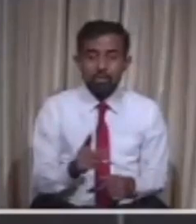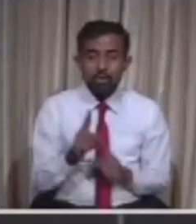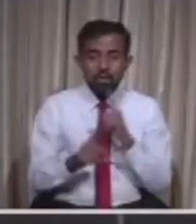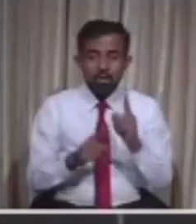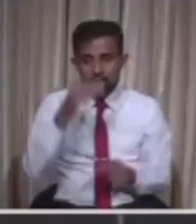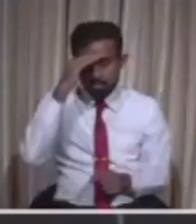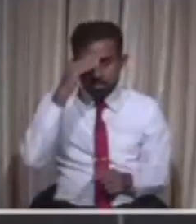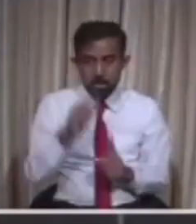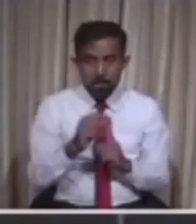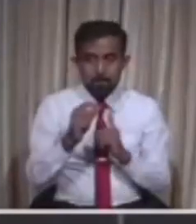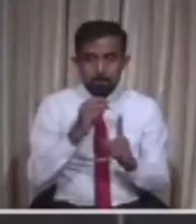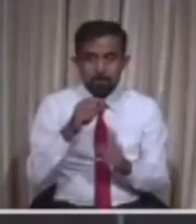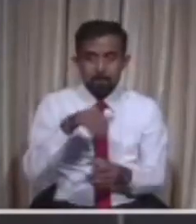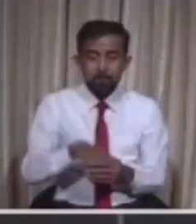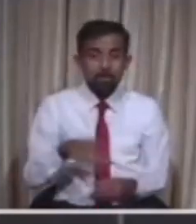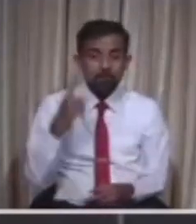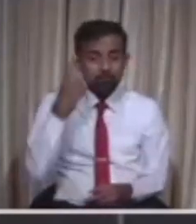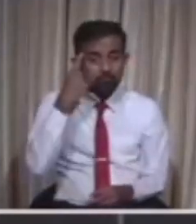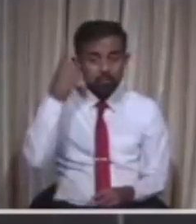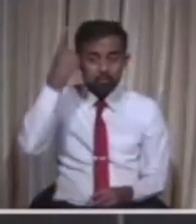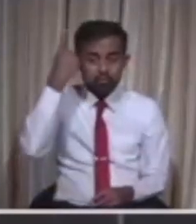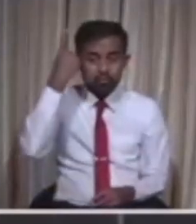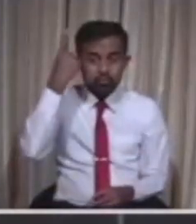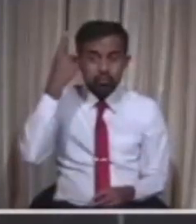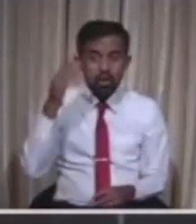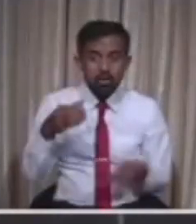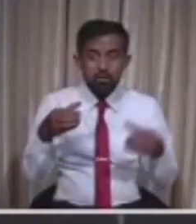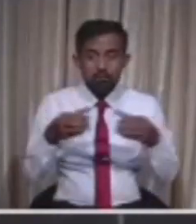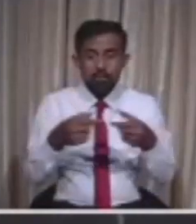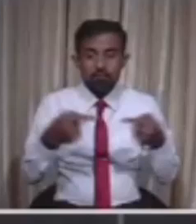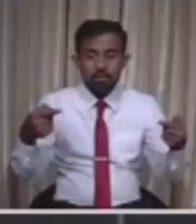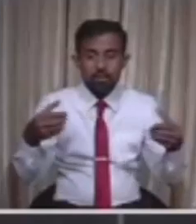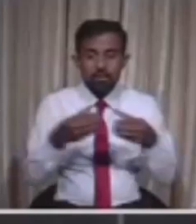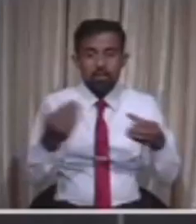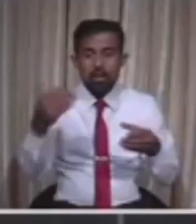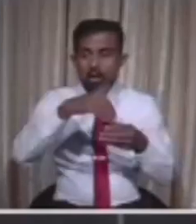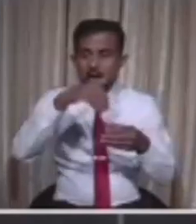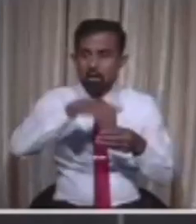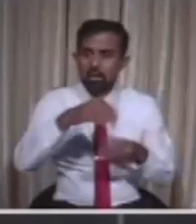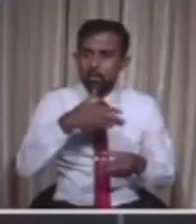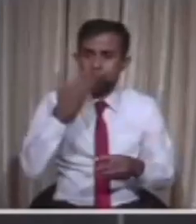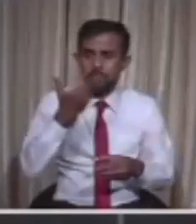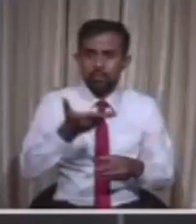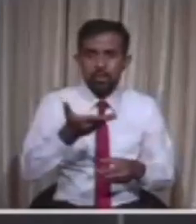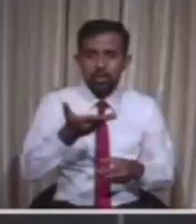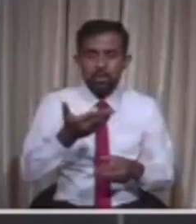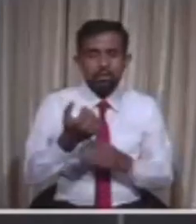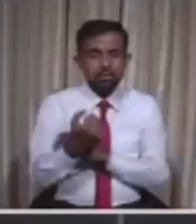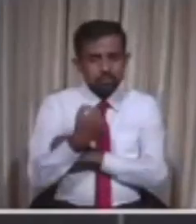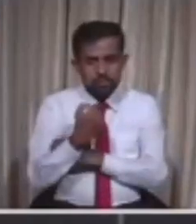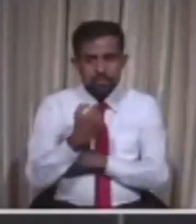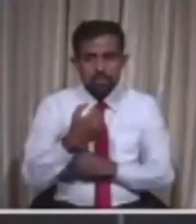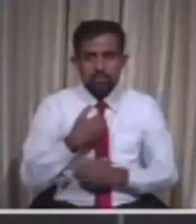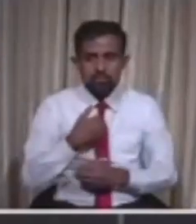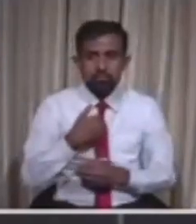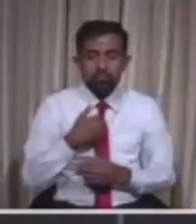කතානායකතුමා මේ පාර්ලිමේන්තුවේ විශේෂඥ දැනුම තියෙන කණ්ඩායමකට විපක්ෂයේ ඉඳන් ඒකට එකතු වෙන්න පුළුවන් ඒකට අවශ්‍ය බලය අපිට